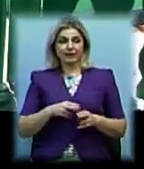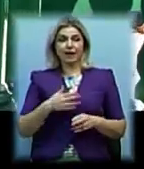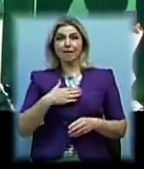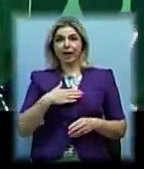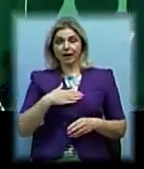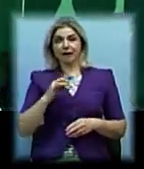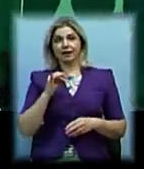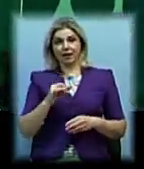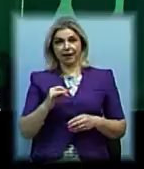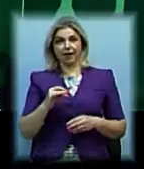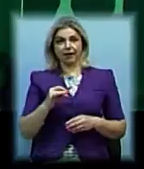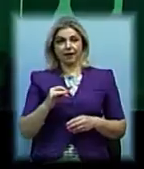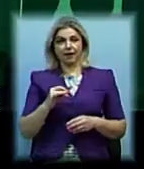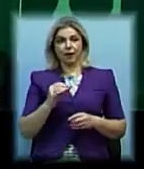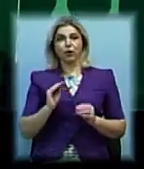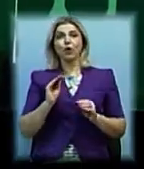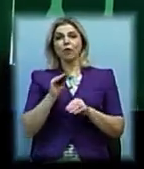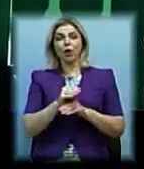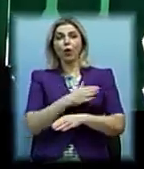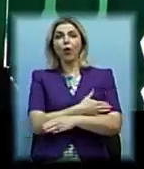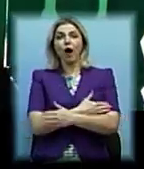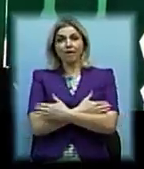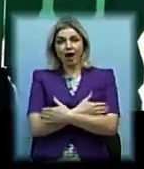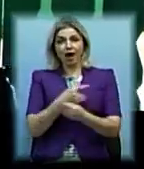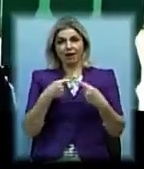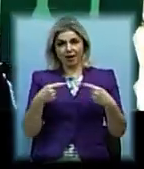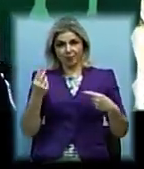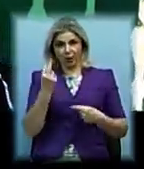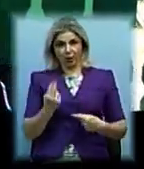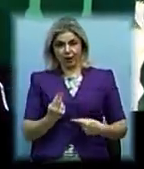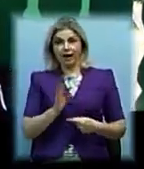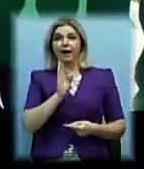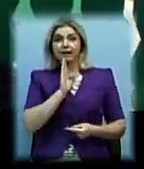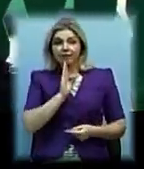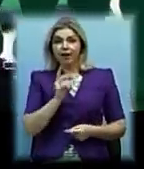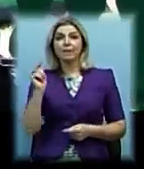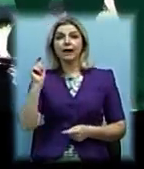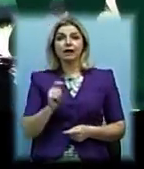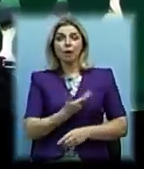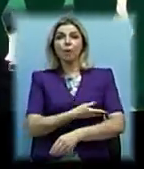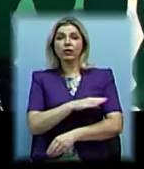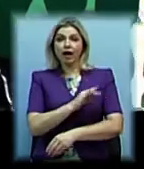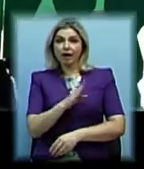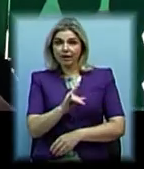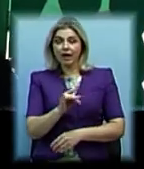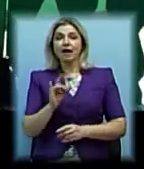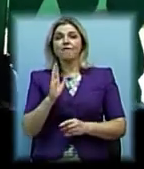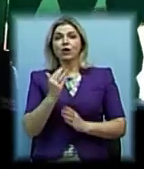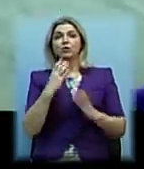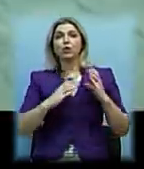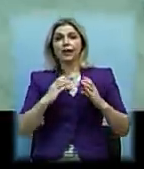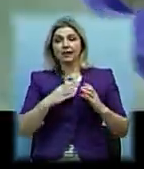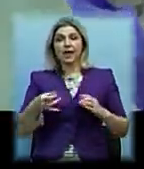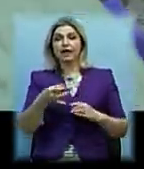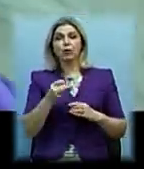І потім додатково будуть робитися рукава іншого кольору. Так. Ірина Кузьменко приїхала з Полтави. У рамках студентської